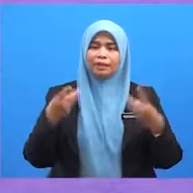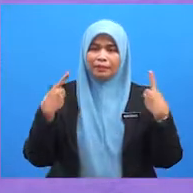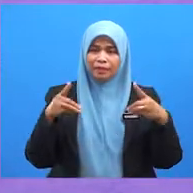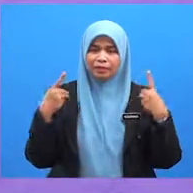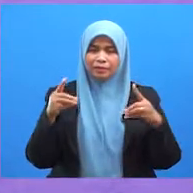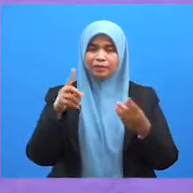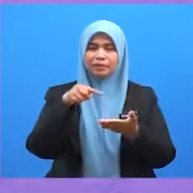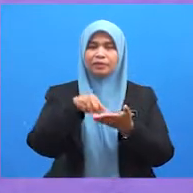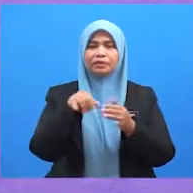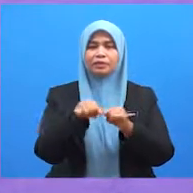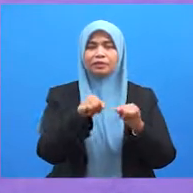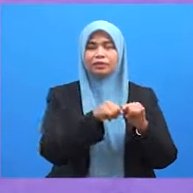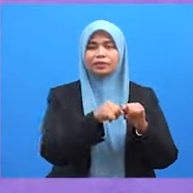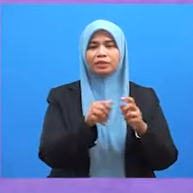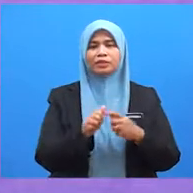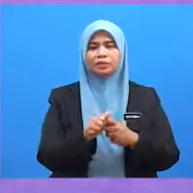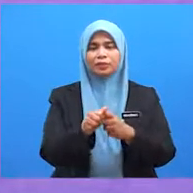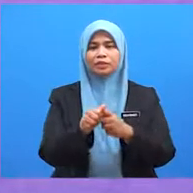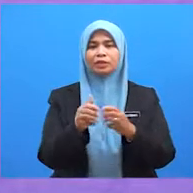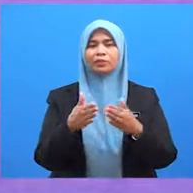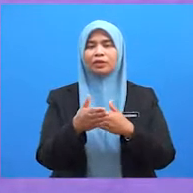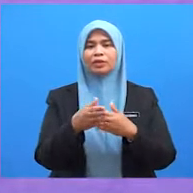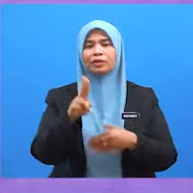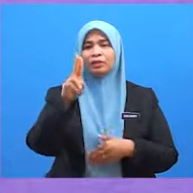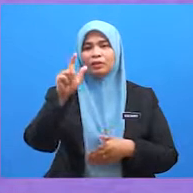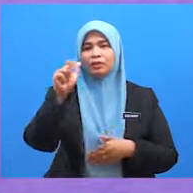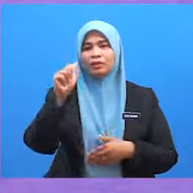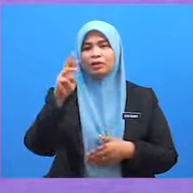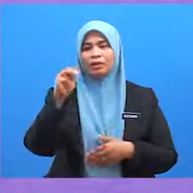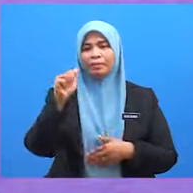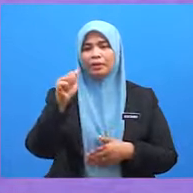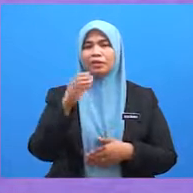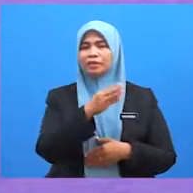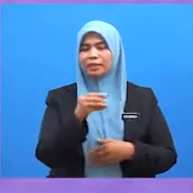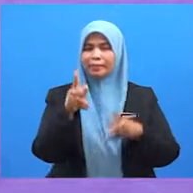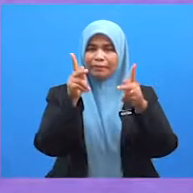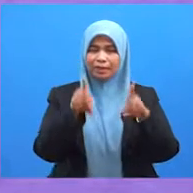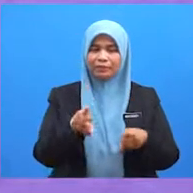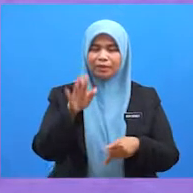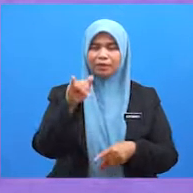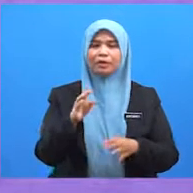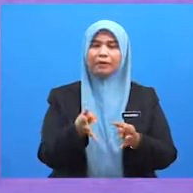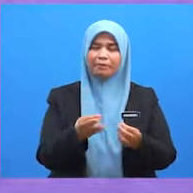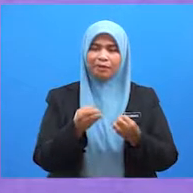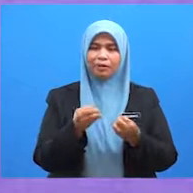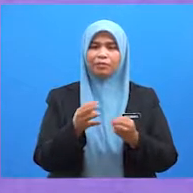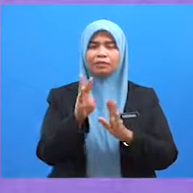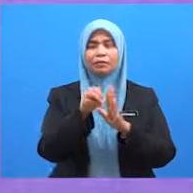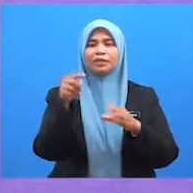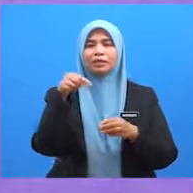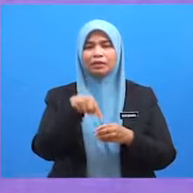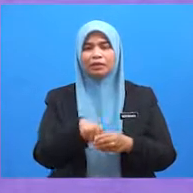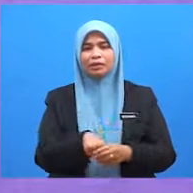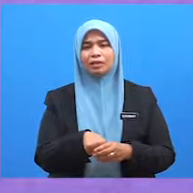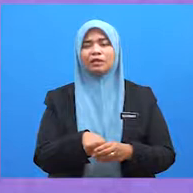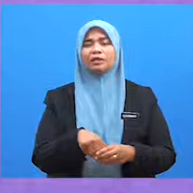Pedagang-pedagang ini juga diikuti oleh para ulama serta pelajar yang ingin mendalami ilmu pengetahuan